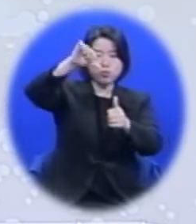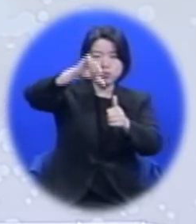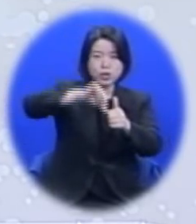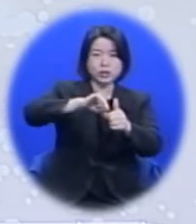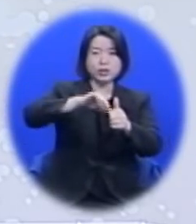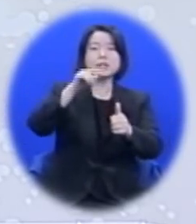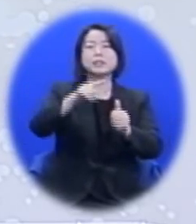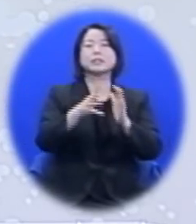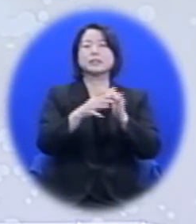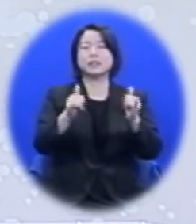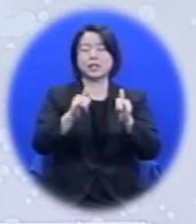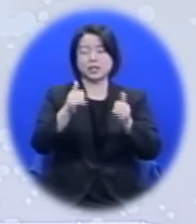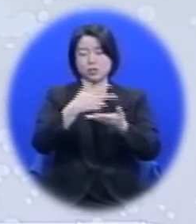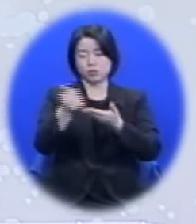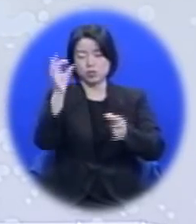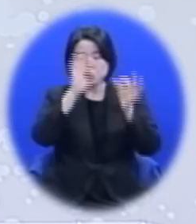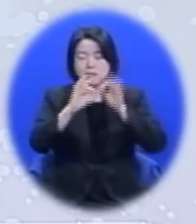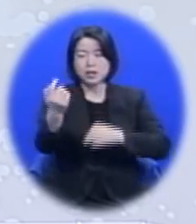주님은 찾아오셨어요.